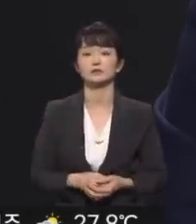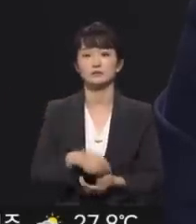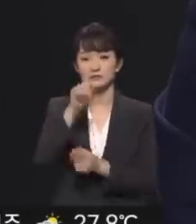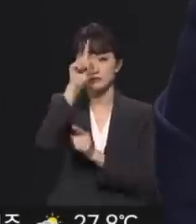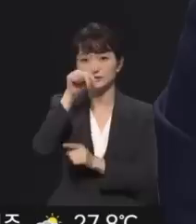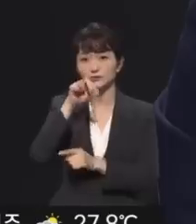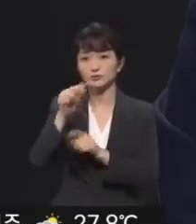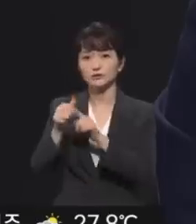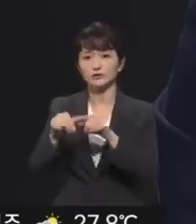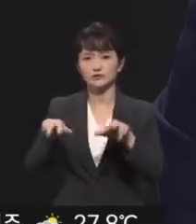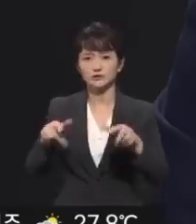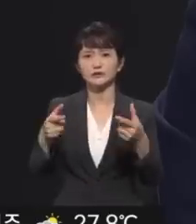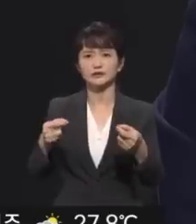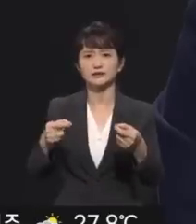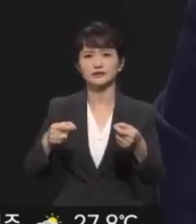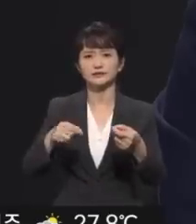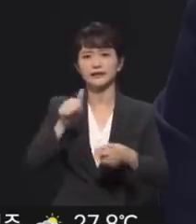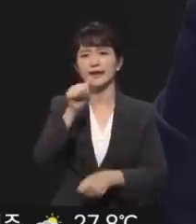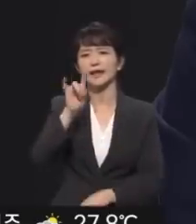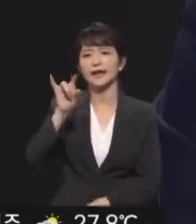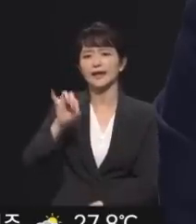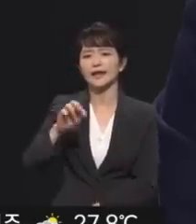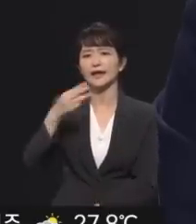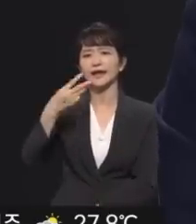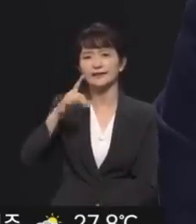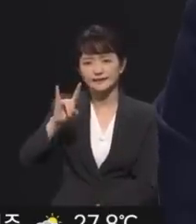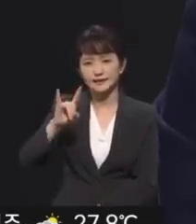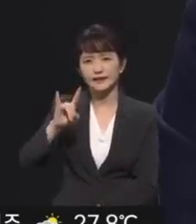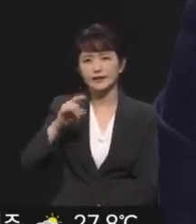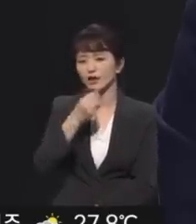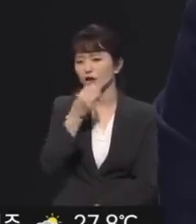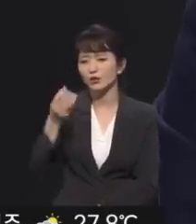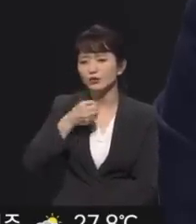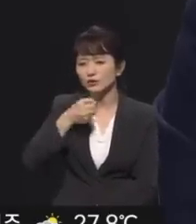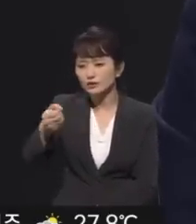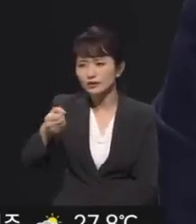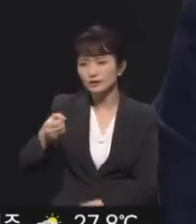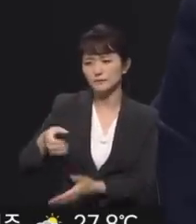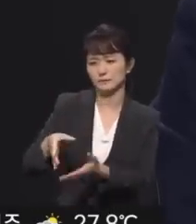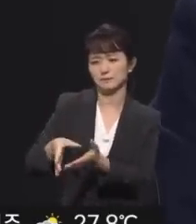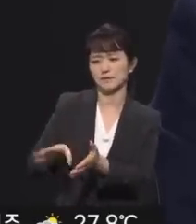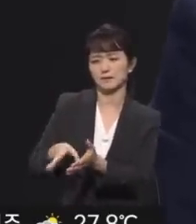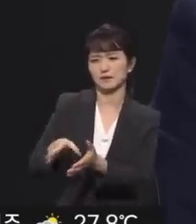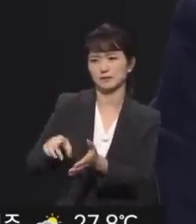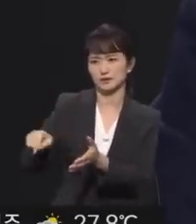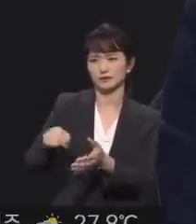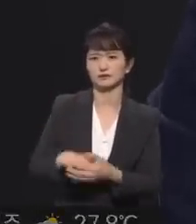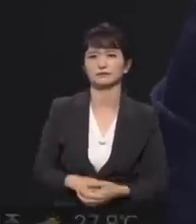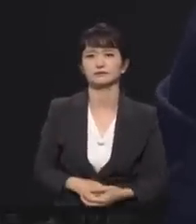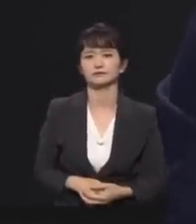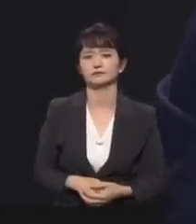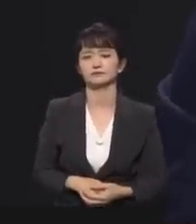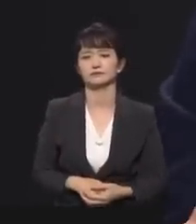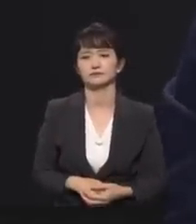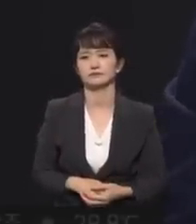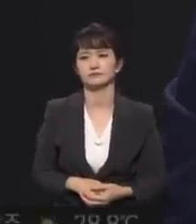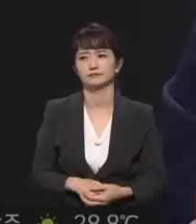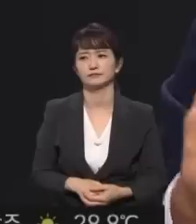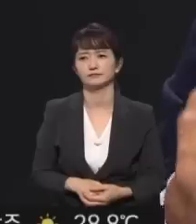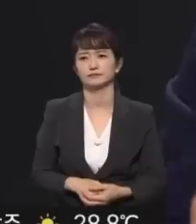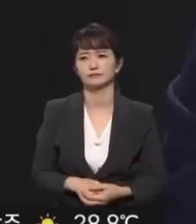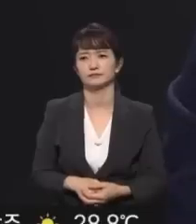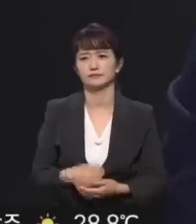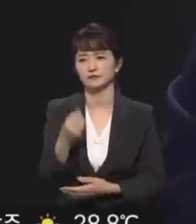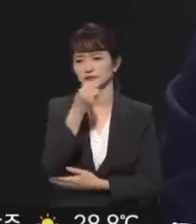지금까지와 같은 행태 과도한 언론 인터뷰 물러 써진 라이브로 뭐 예를 한번 이야기를 할 필요도 있을것 같습니다만 은 과도한 언론